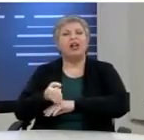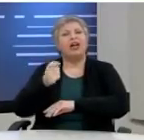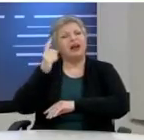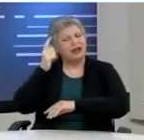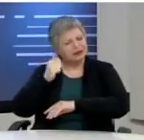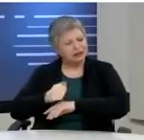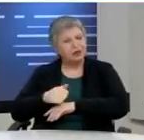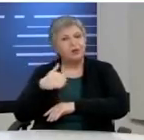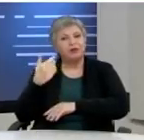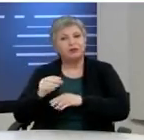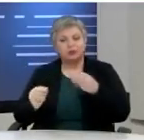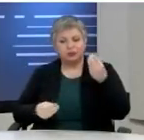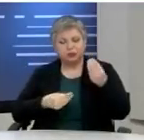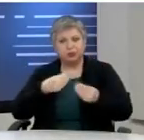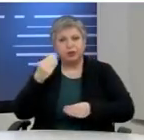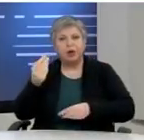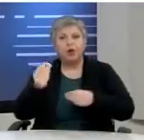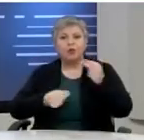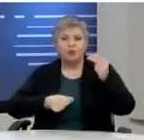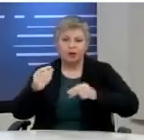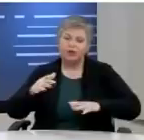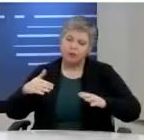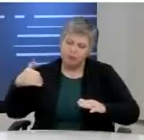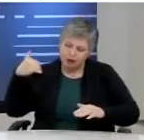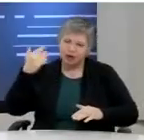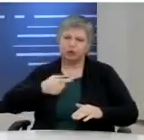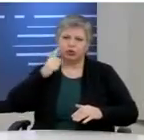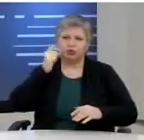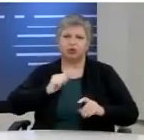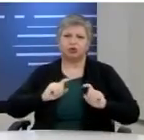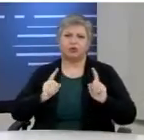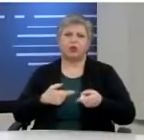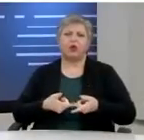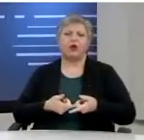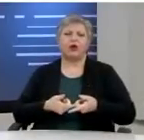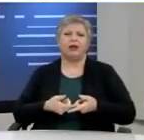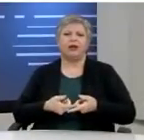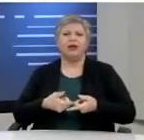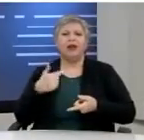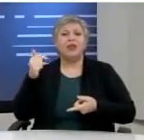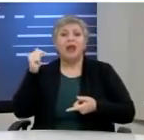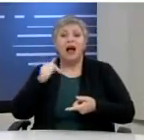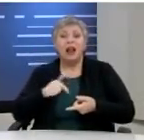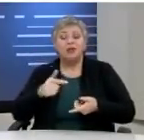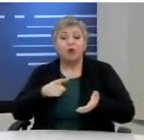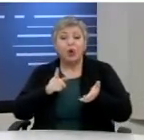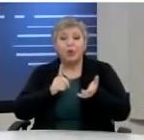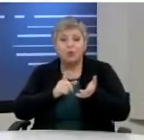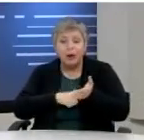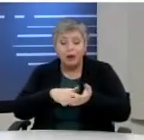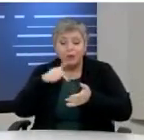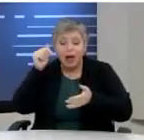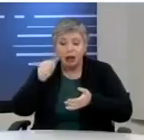οδυνηρές περιπέτειες τους λαούς. Και πιστεύω ότι τώρα ήρθε η ώρα να ξεφύγουμε από αυτό τον φαύλο κύκλο των